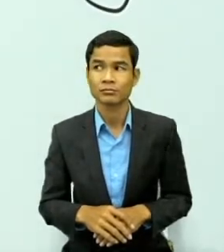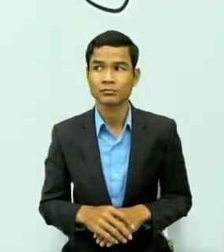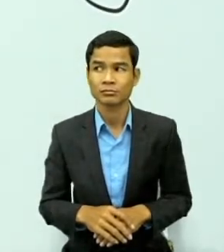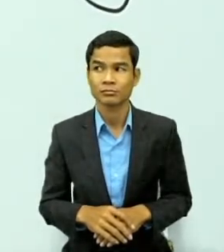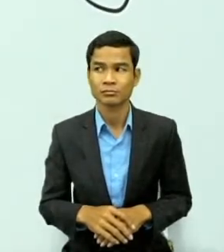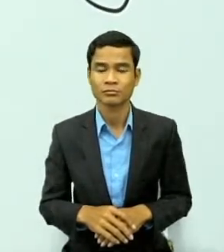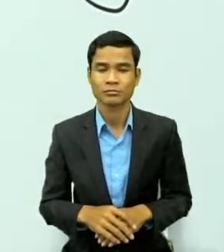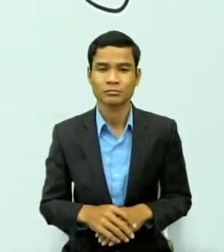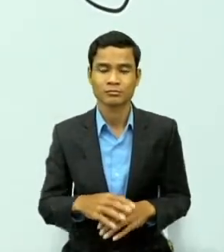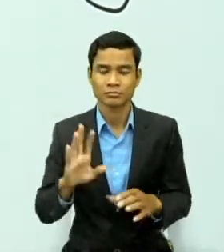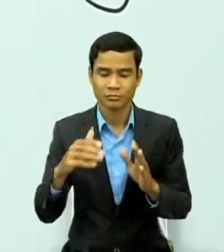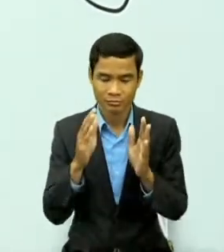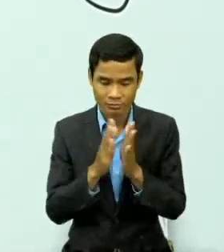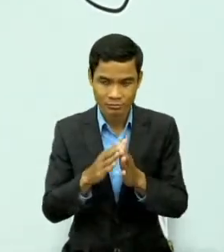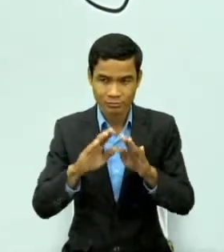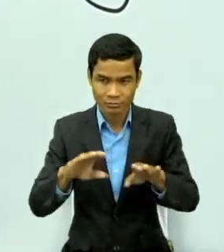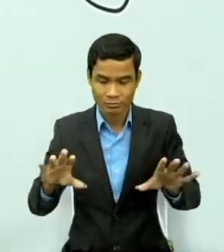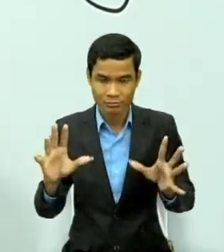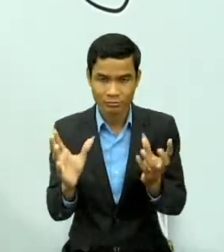ចាអរគុណកូនកូនអញ្ចឹង